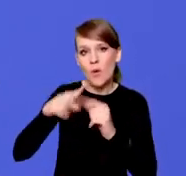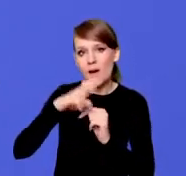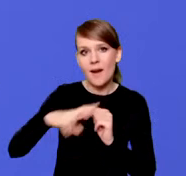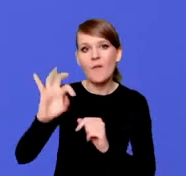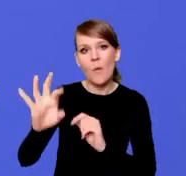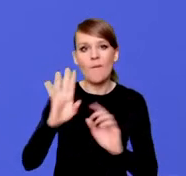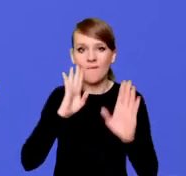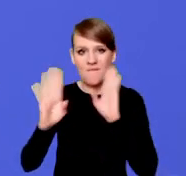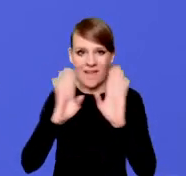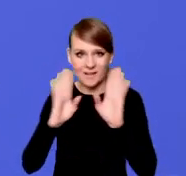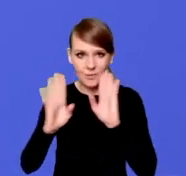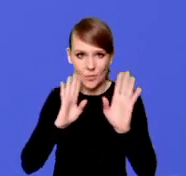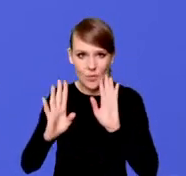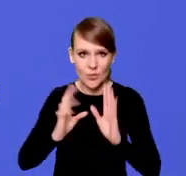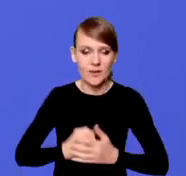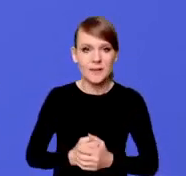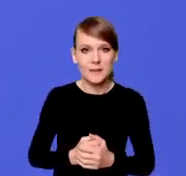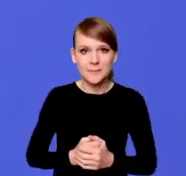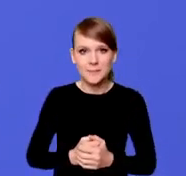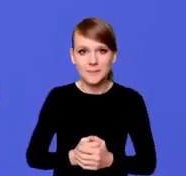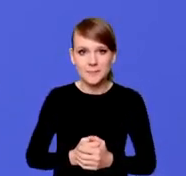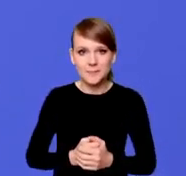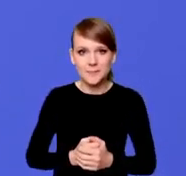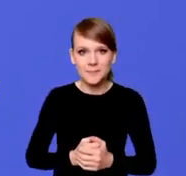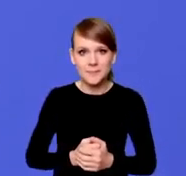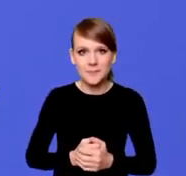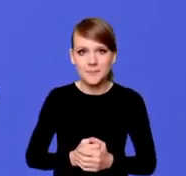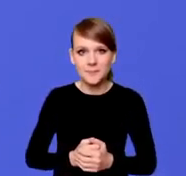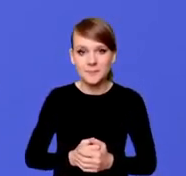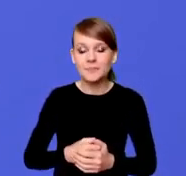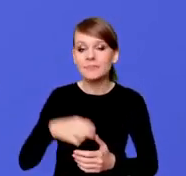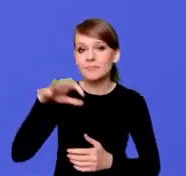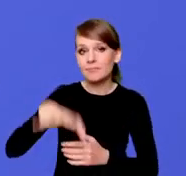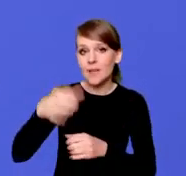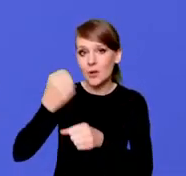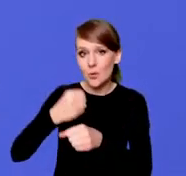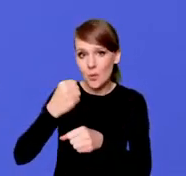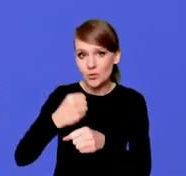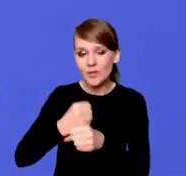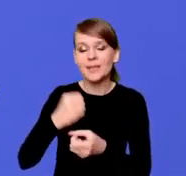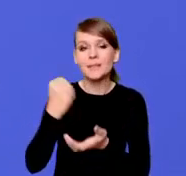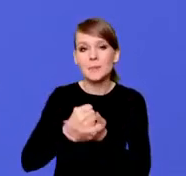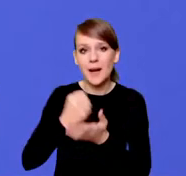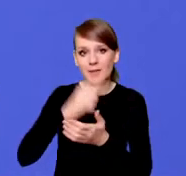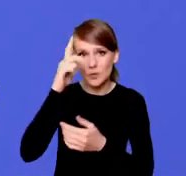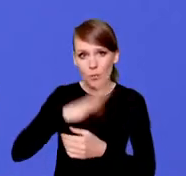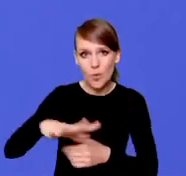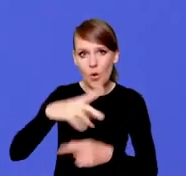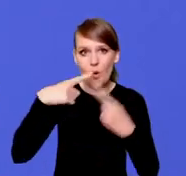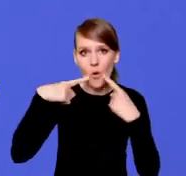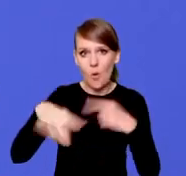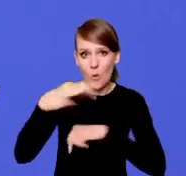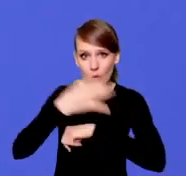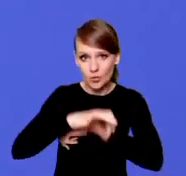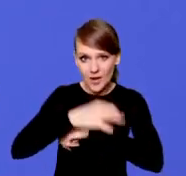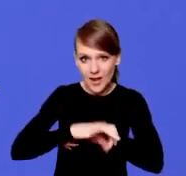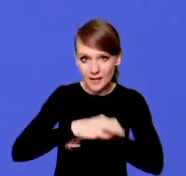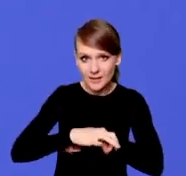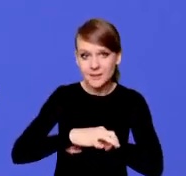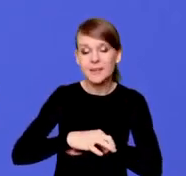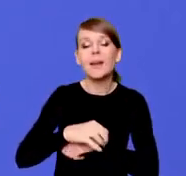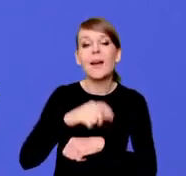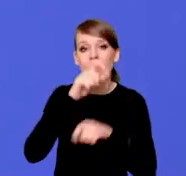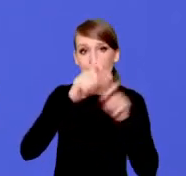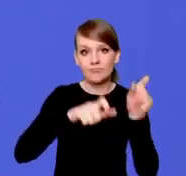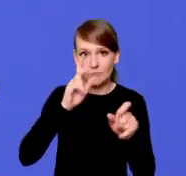Facebooku. Jednocześnie też członkowie Grupy Roboczej do Spraw Społecznej Odpowiedzialności Uczelni oraz sygnatariusze